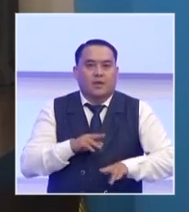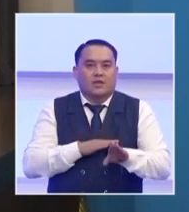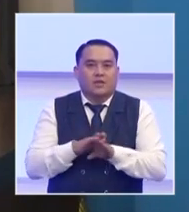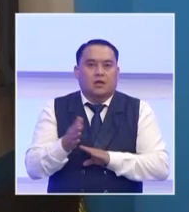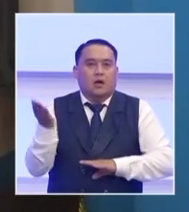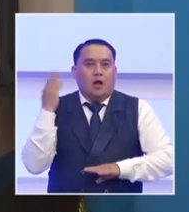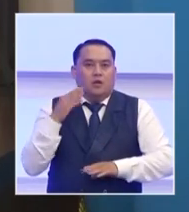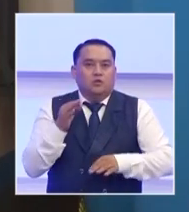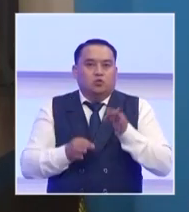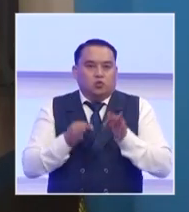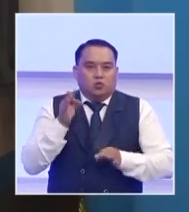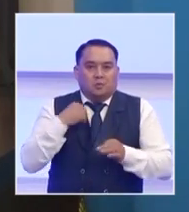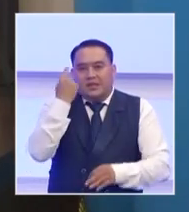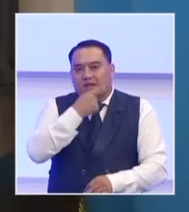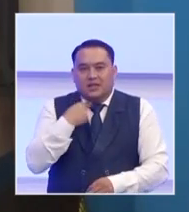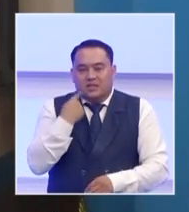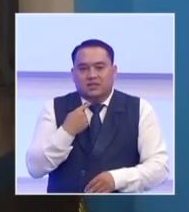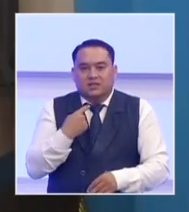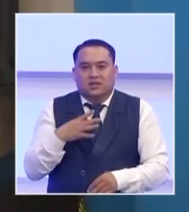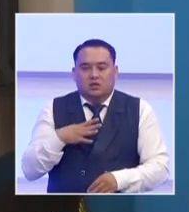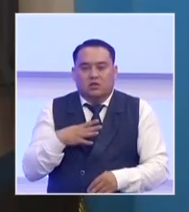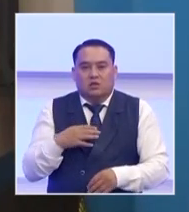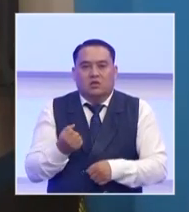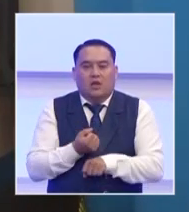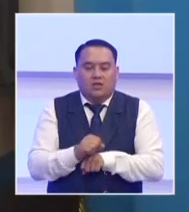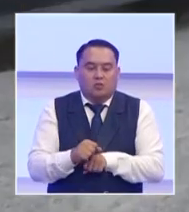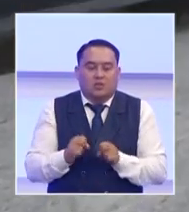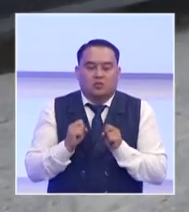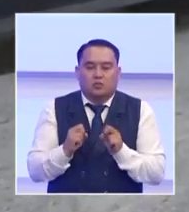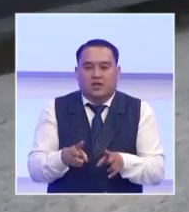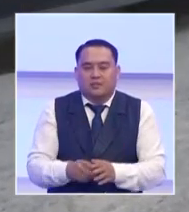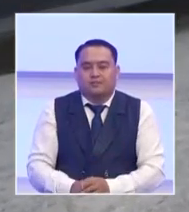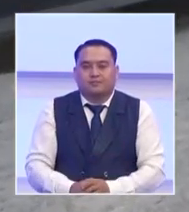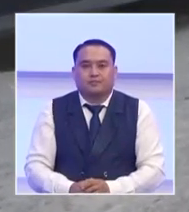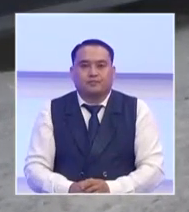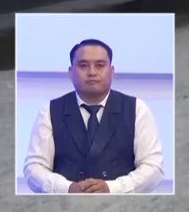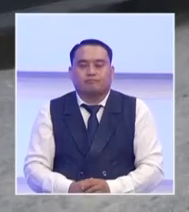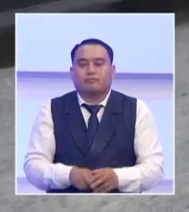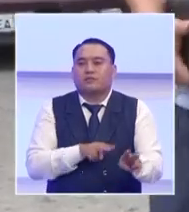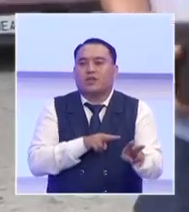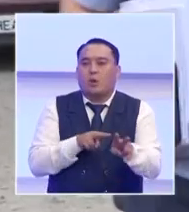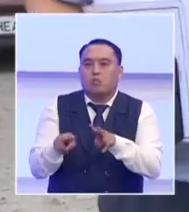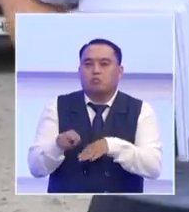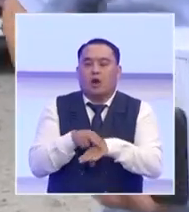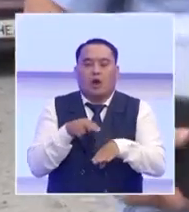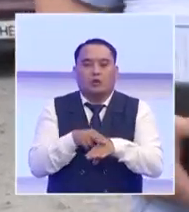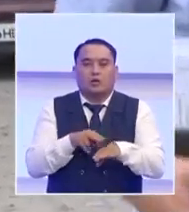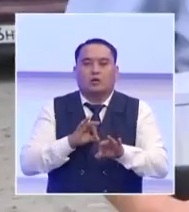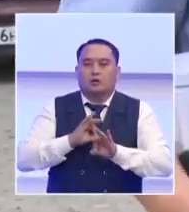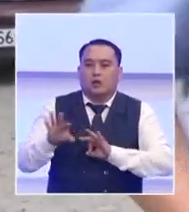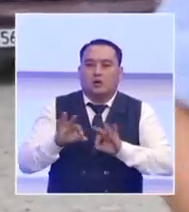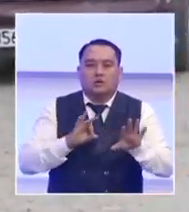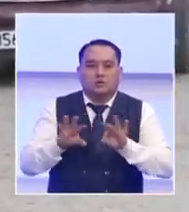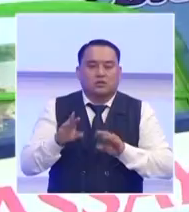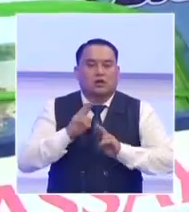судимых лиц за совершение корыстно-насильственных преступлений патрулируя свои участки полицейские ведут активную разъяснительную работу